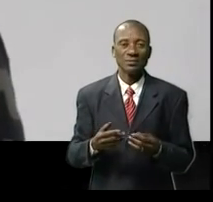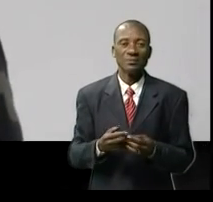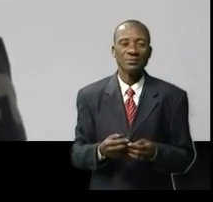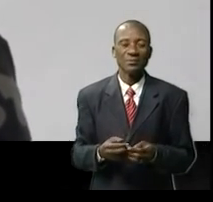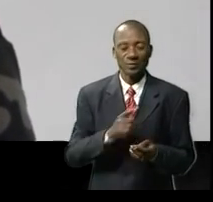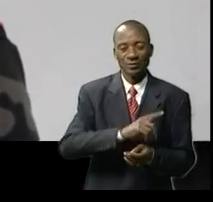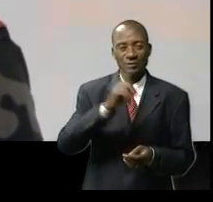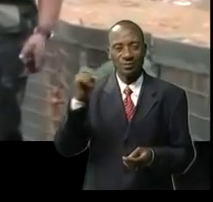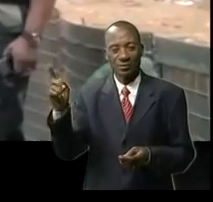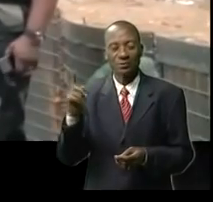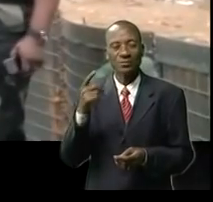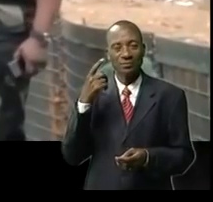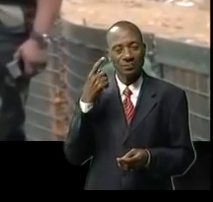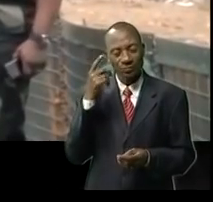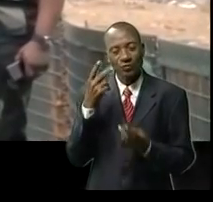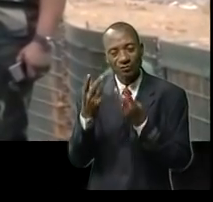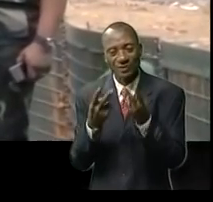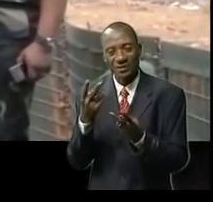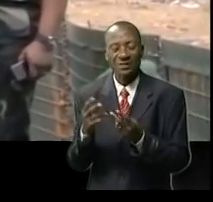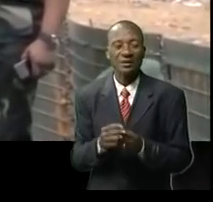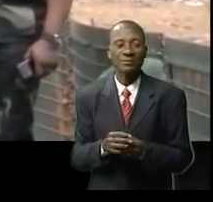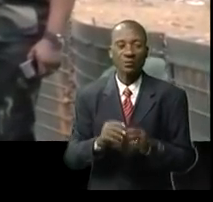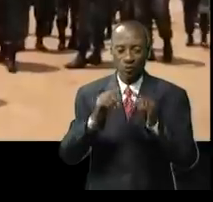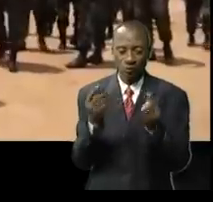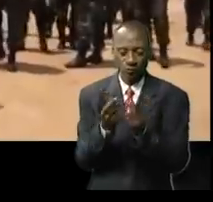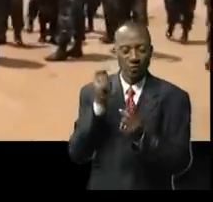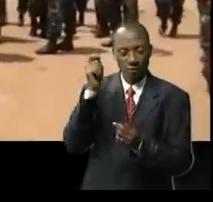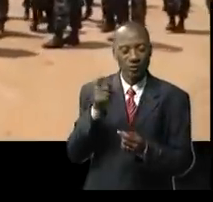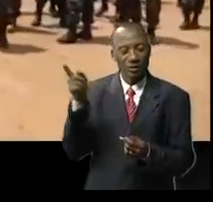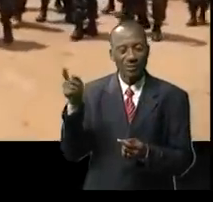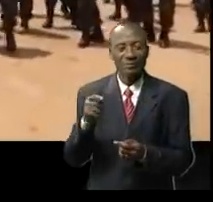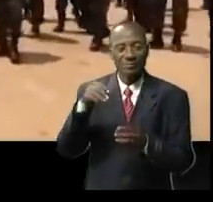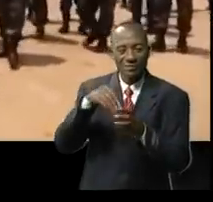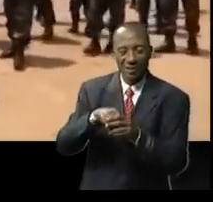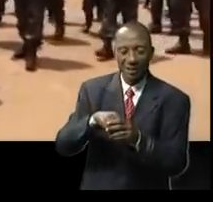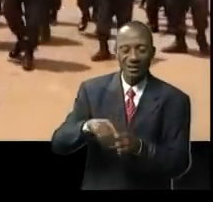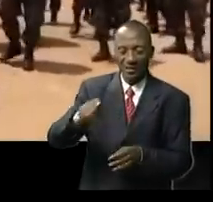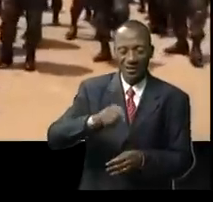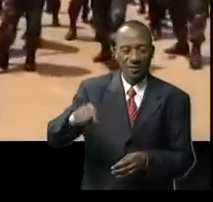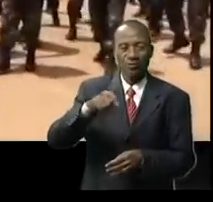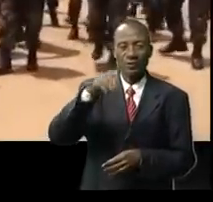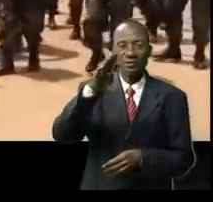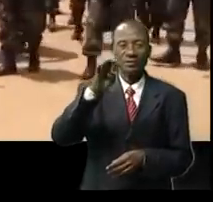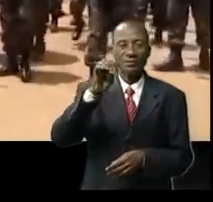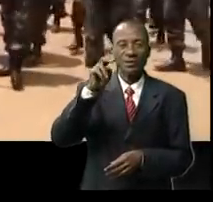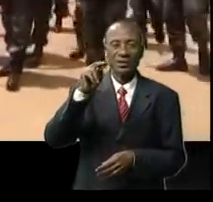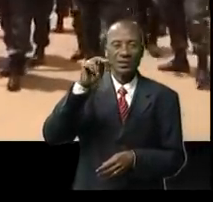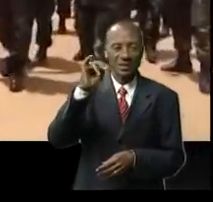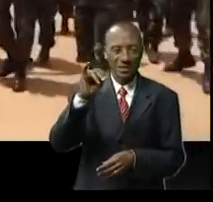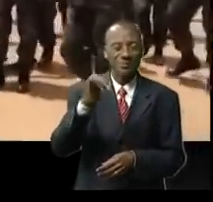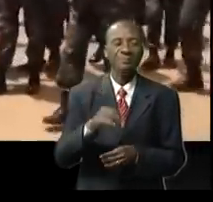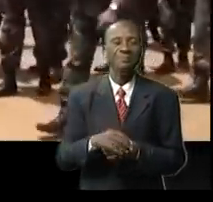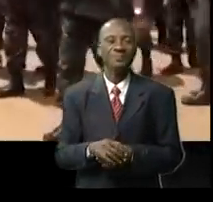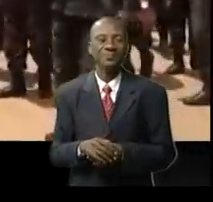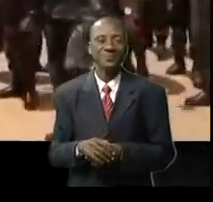FRDC dans les profondeurs de cette partie du territoire de Beni. Aussitôt arrivé à Kididiwe, le chef d'état-major général des FRDC